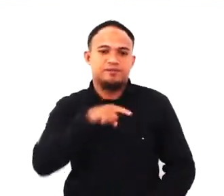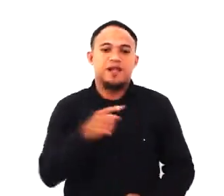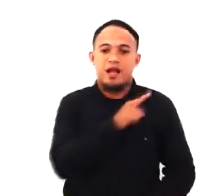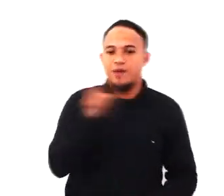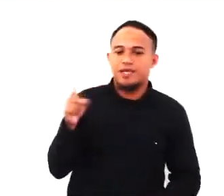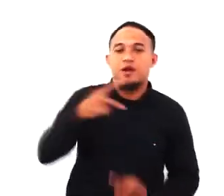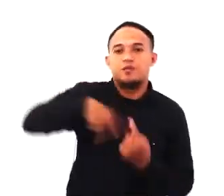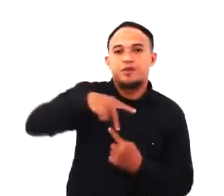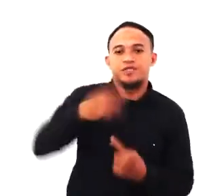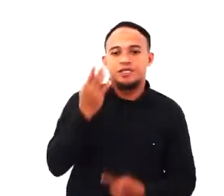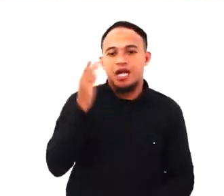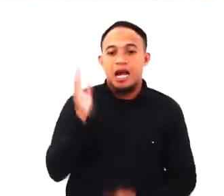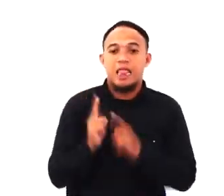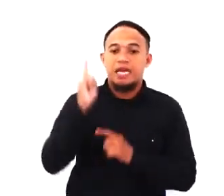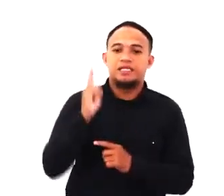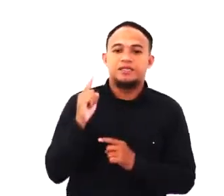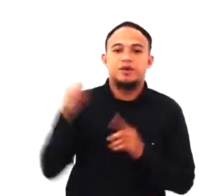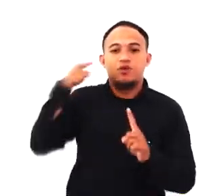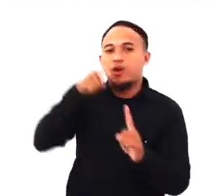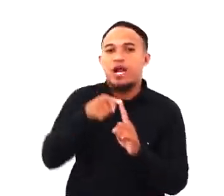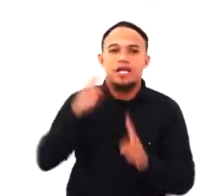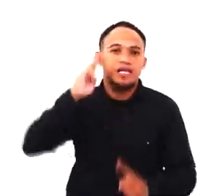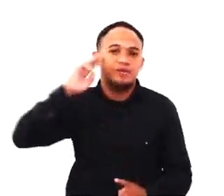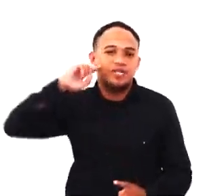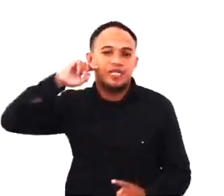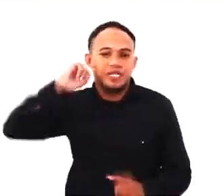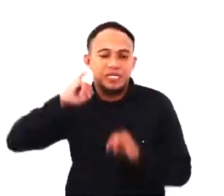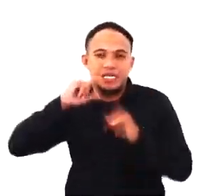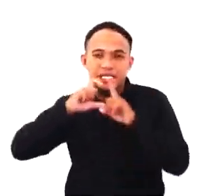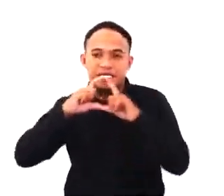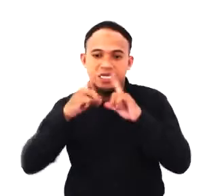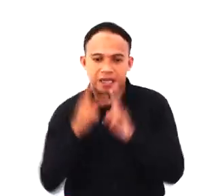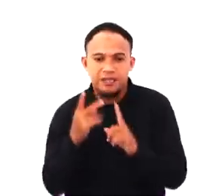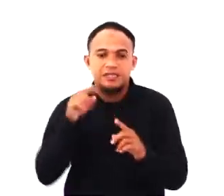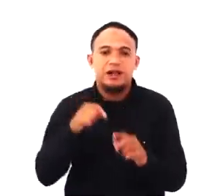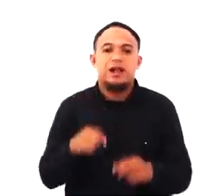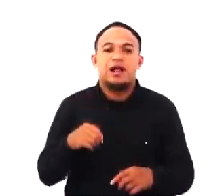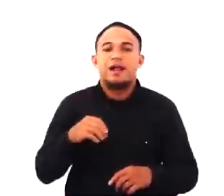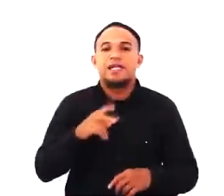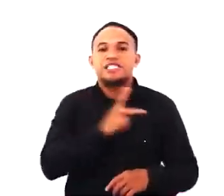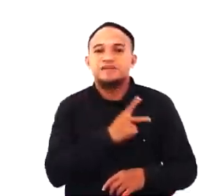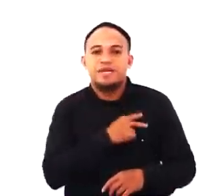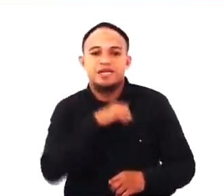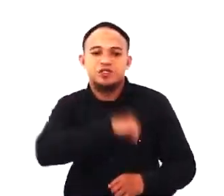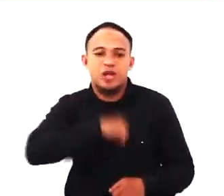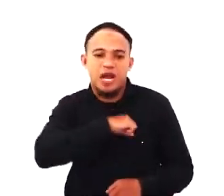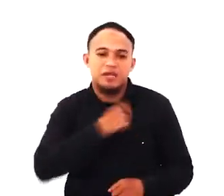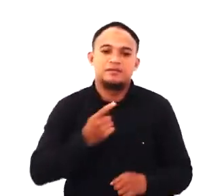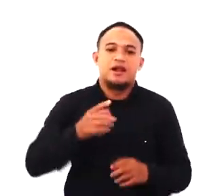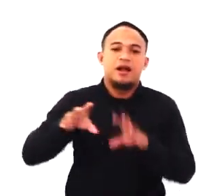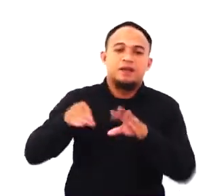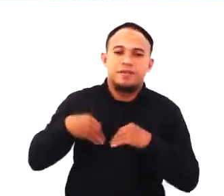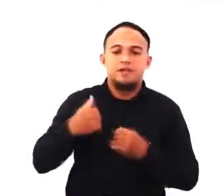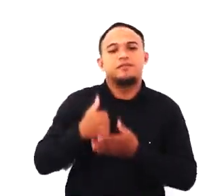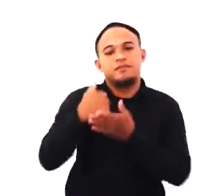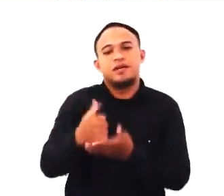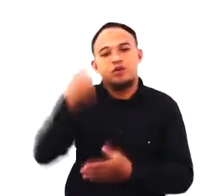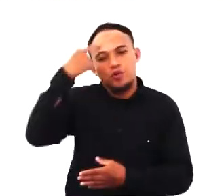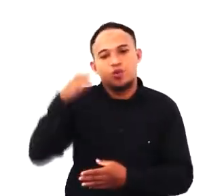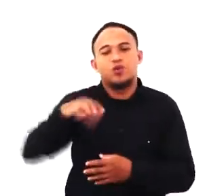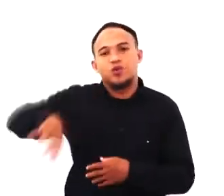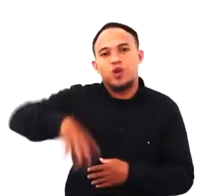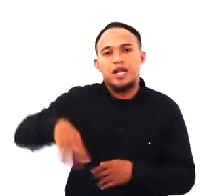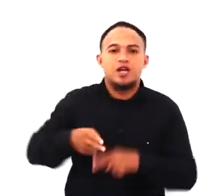Di Kementerian Sosial lewat provinsi atas perjuangan Ibu Ida, di Kemensos dapat